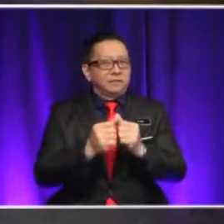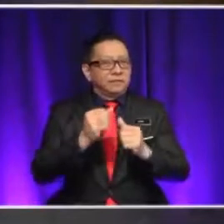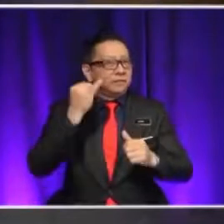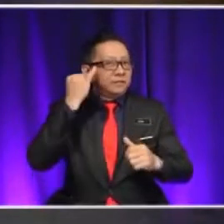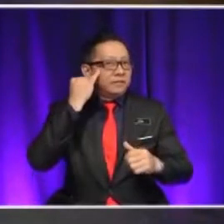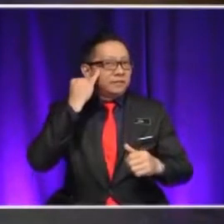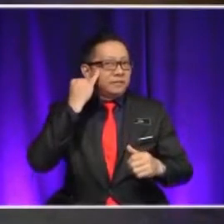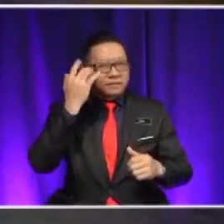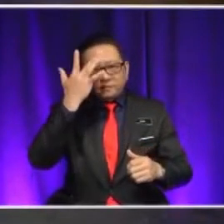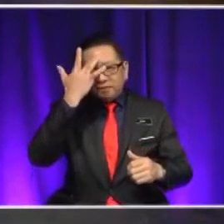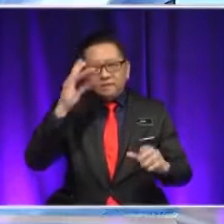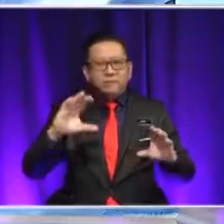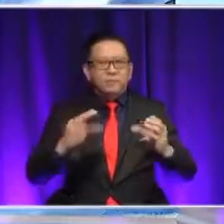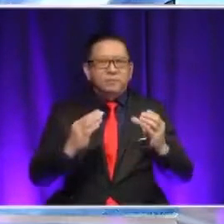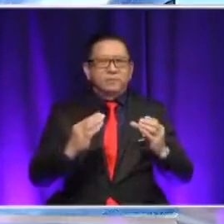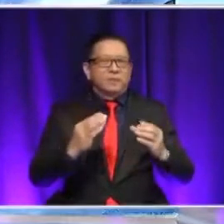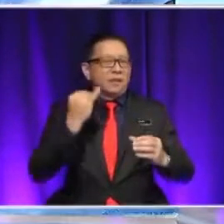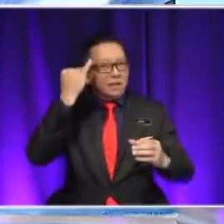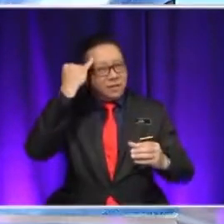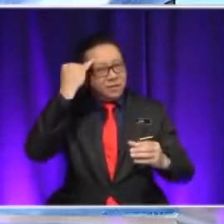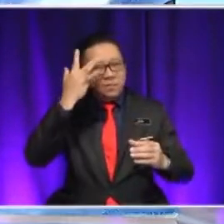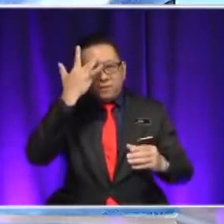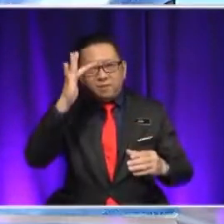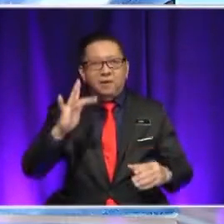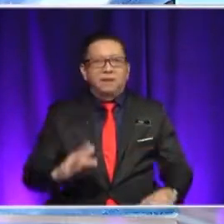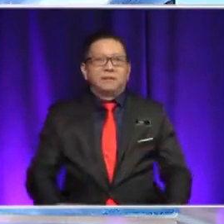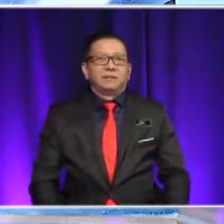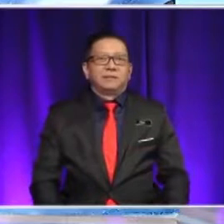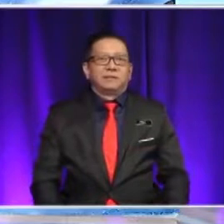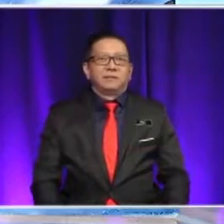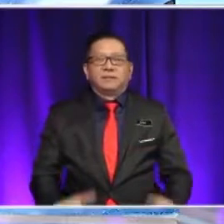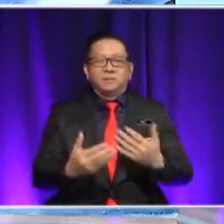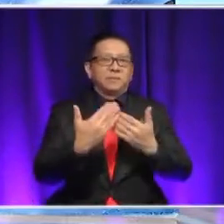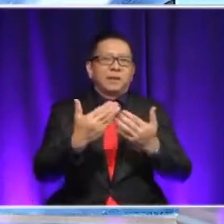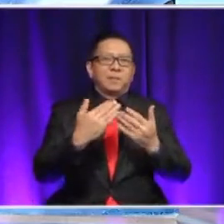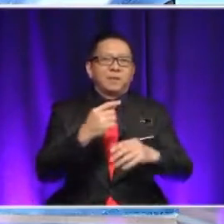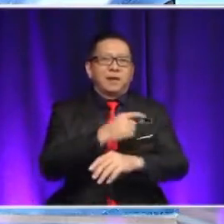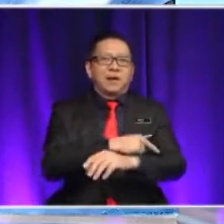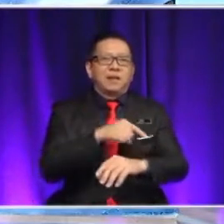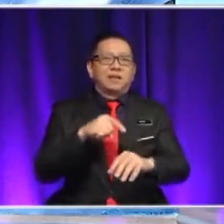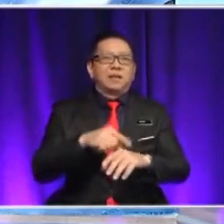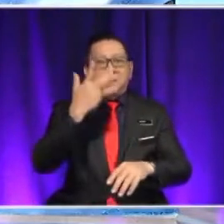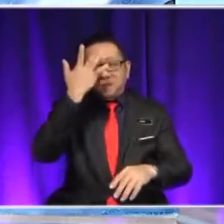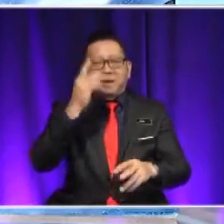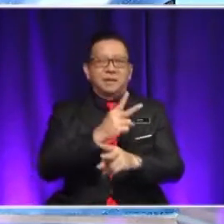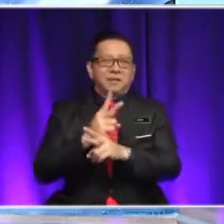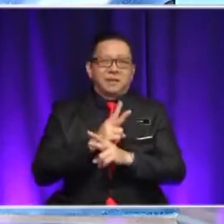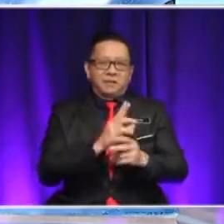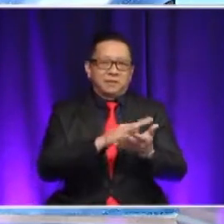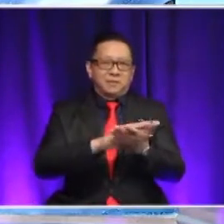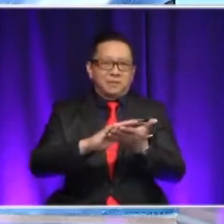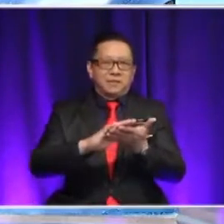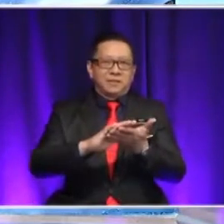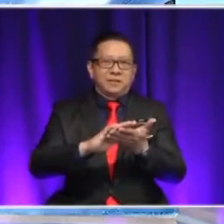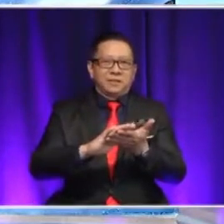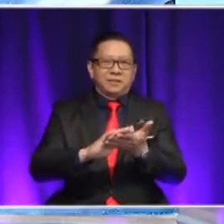knapa ane buat sabieva mudah Panda Jadi kita pakai plus sebab kita tidak boleh menjaga kita punya kebersihan jadi kita buat